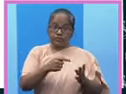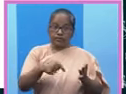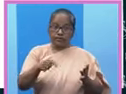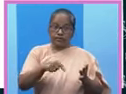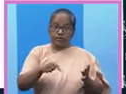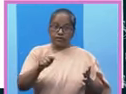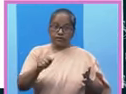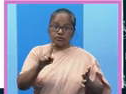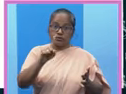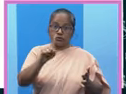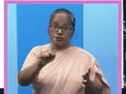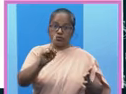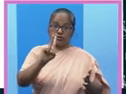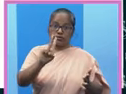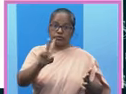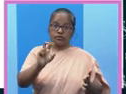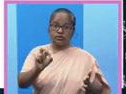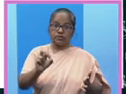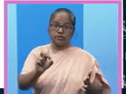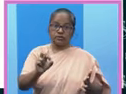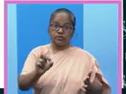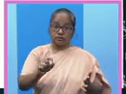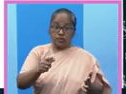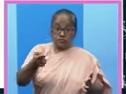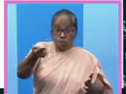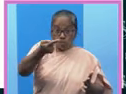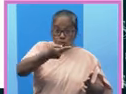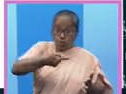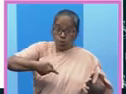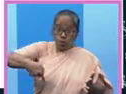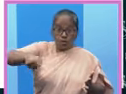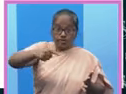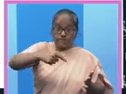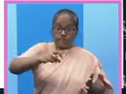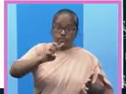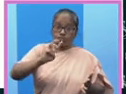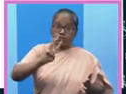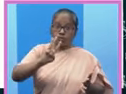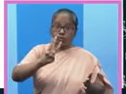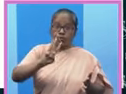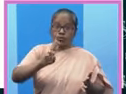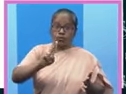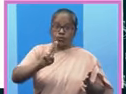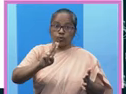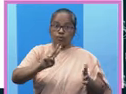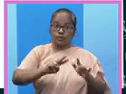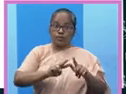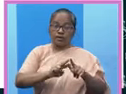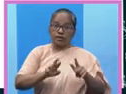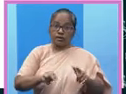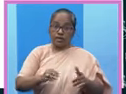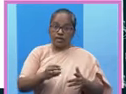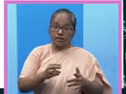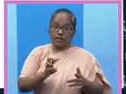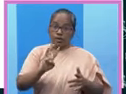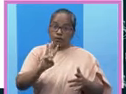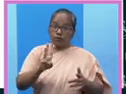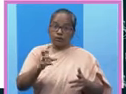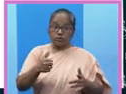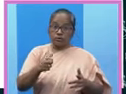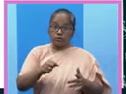தீட்டா 120°. இப்போ முழுவதும் 2πr, அதில் 360